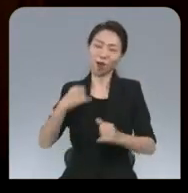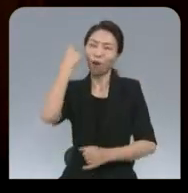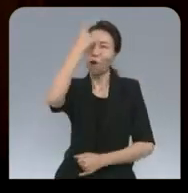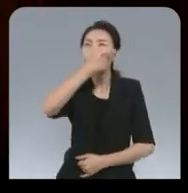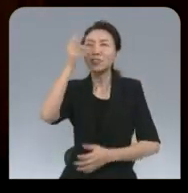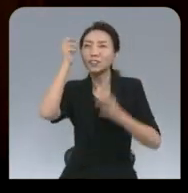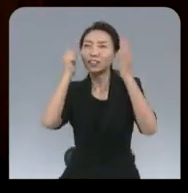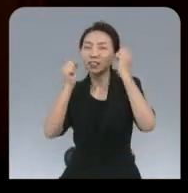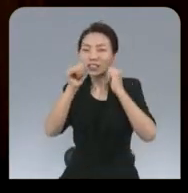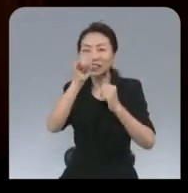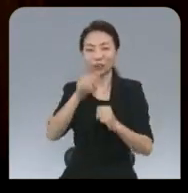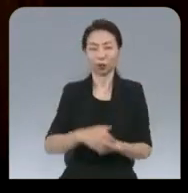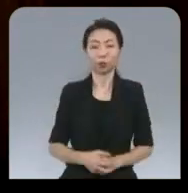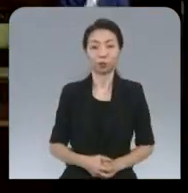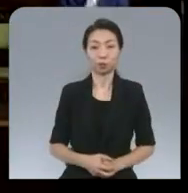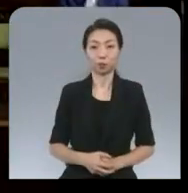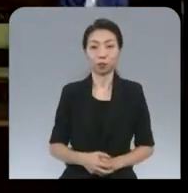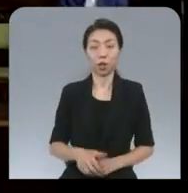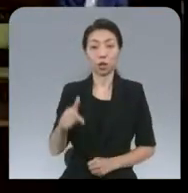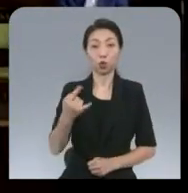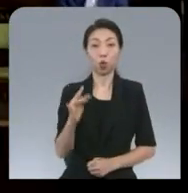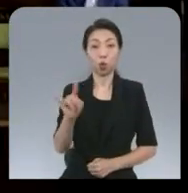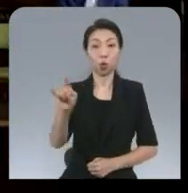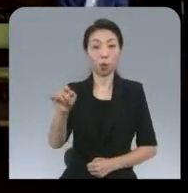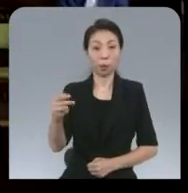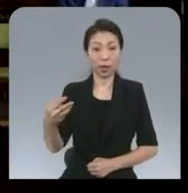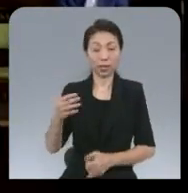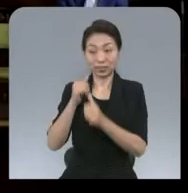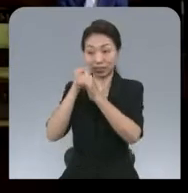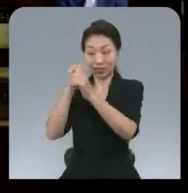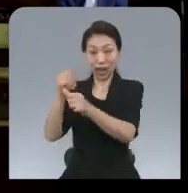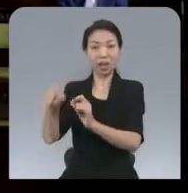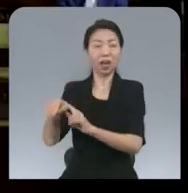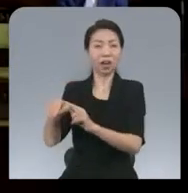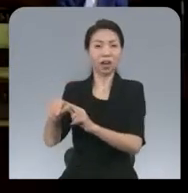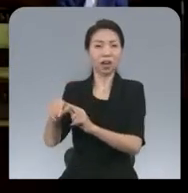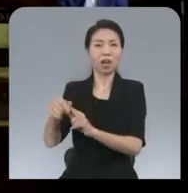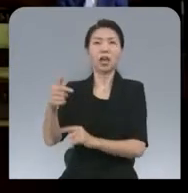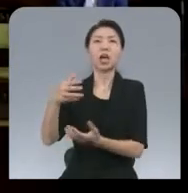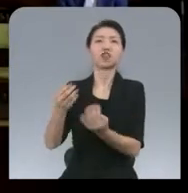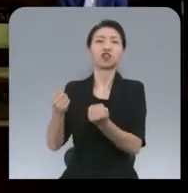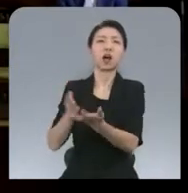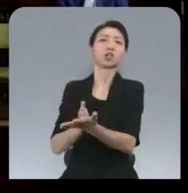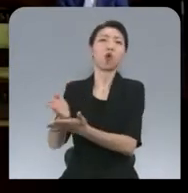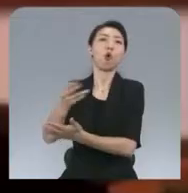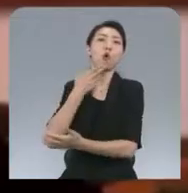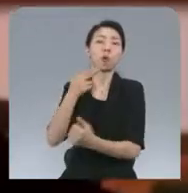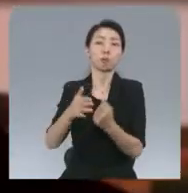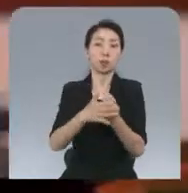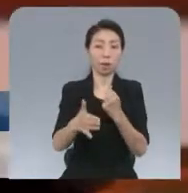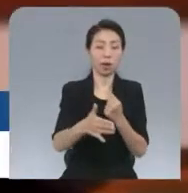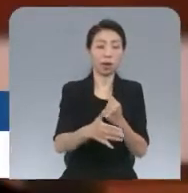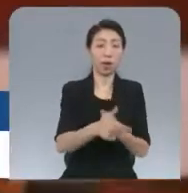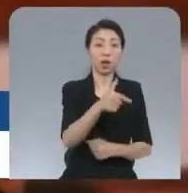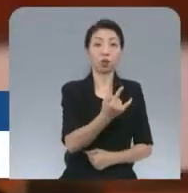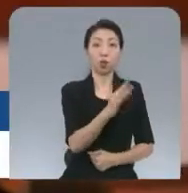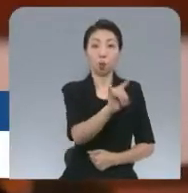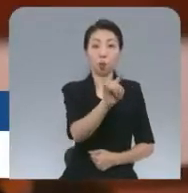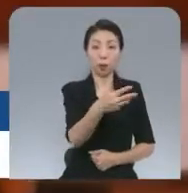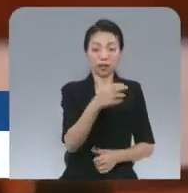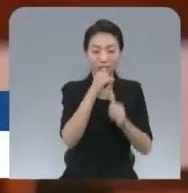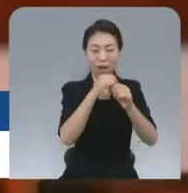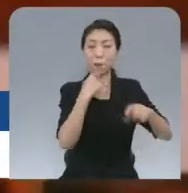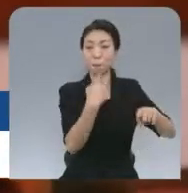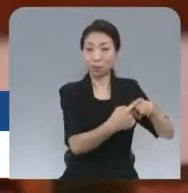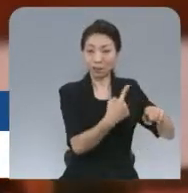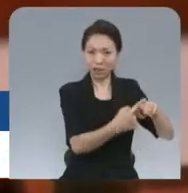mathematische leistungen vergeben wird vor sagte glaube dass in vertretung der kollegen ausgezeichnet worden sei daher fielen